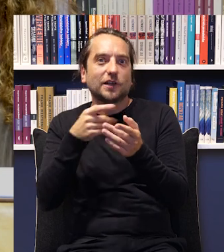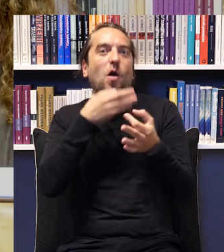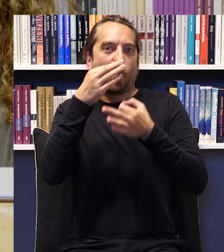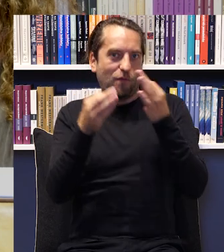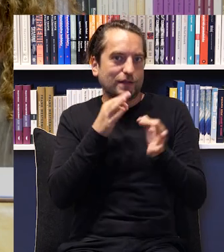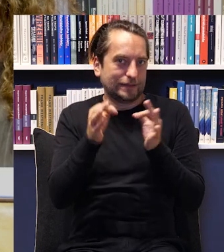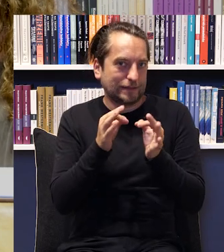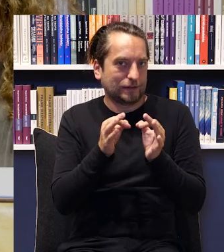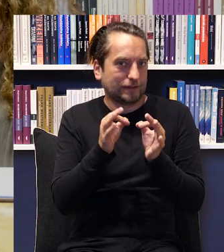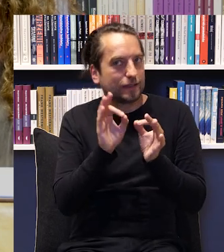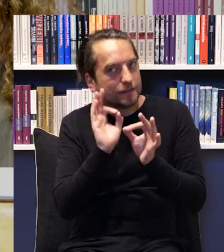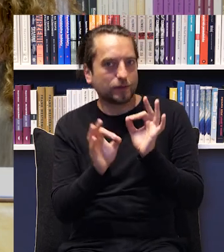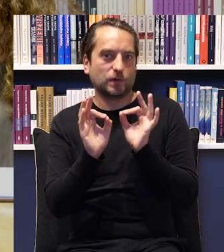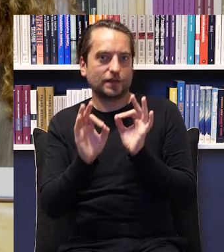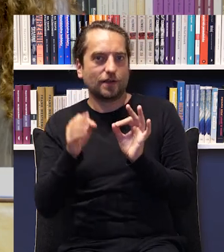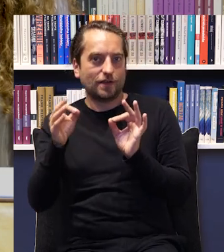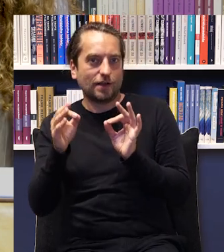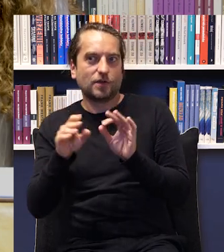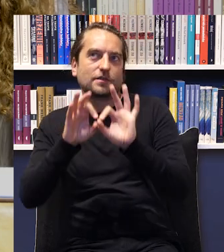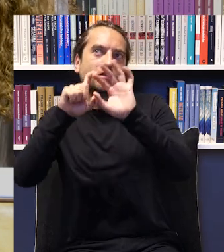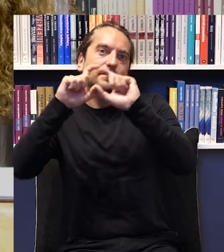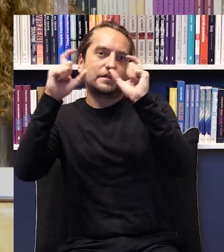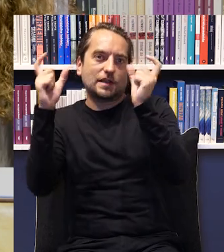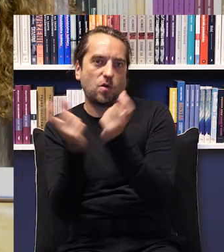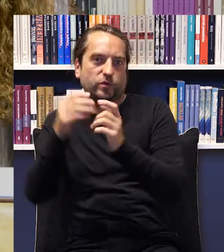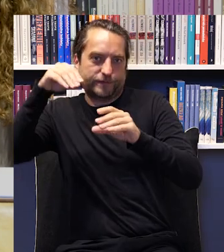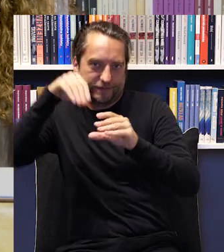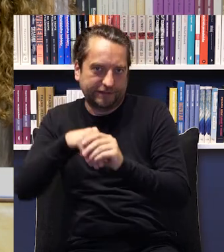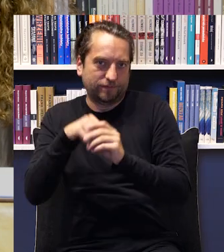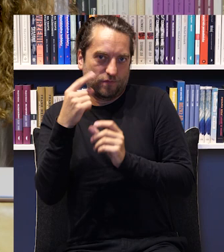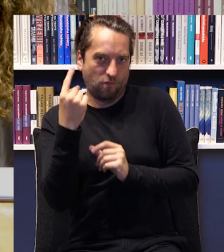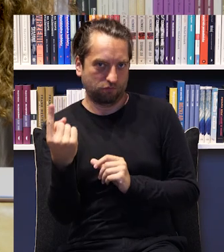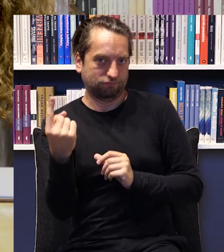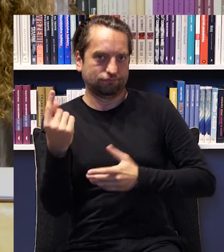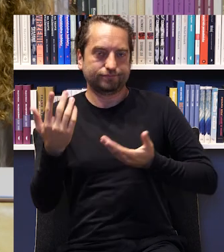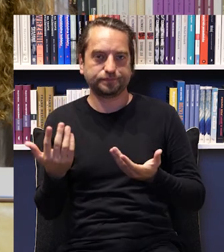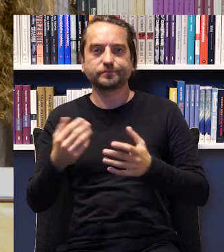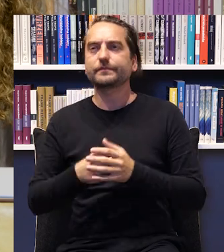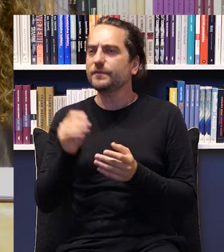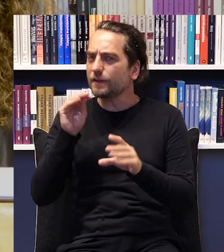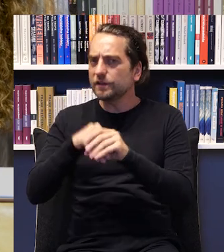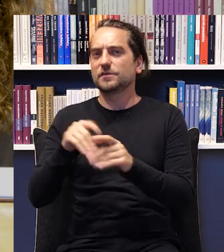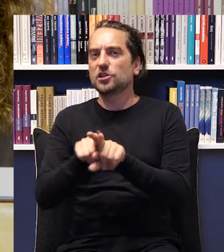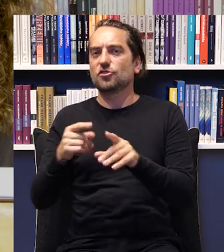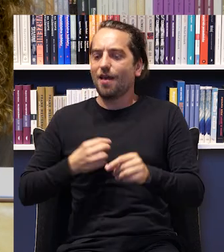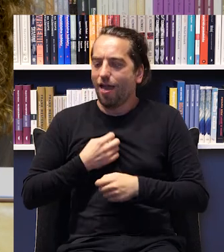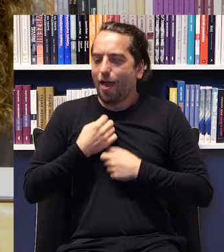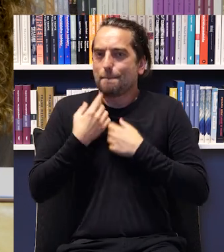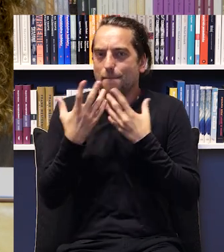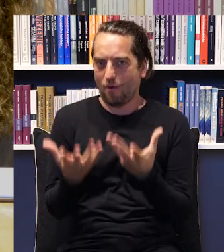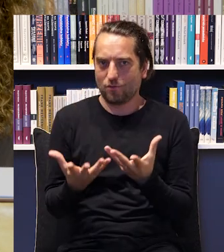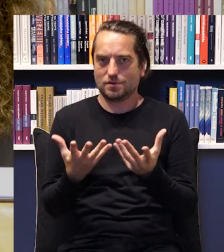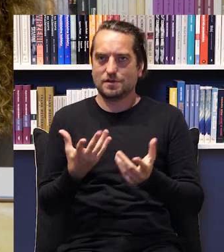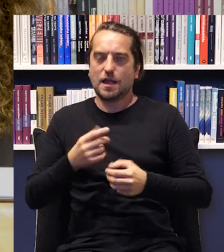się dzieli jakimiś swoimi, nie wiem, emocjami czy jakimiś takimi wewnętrznymi